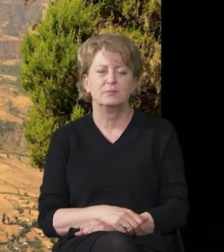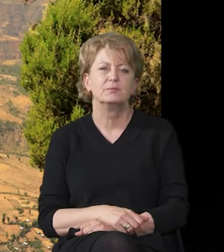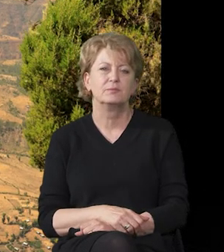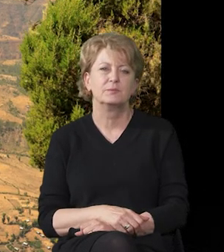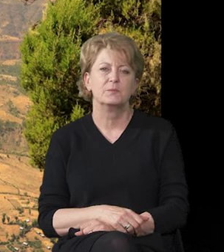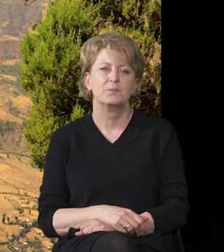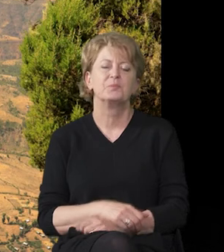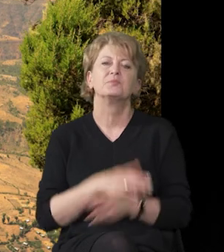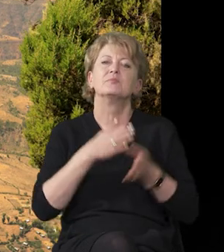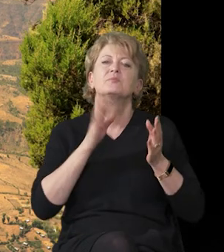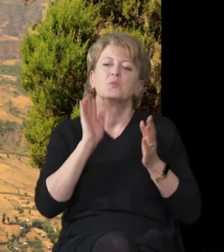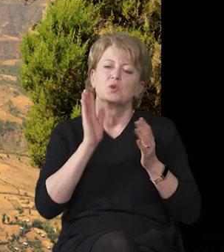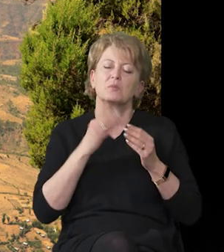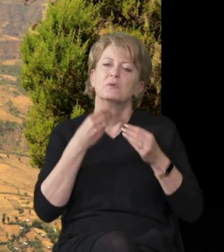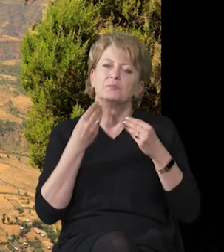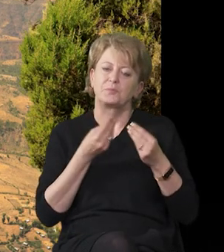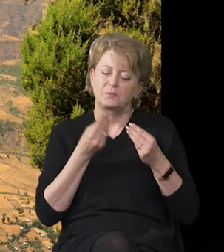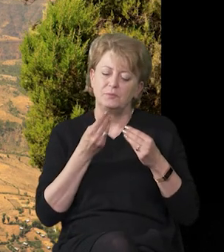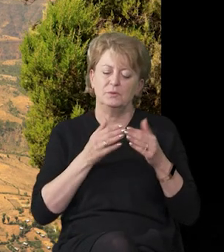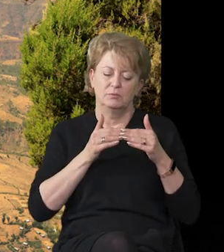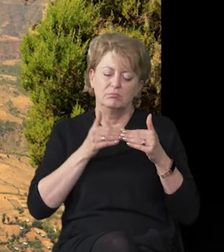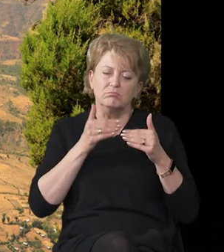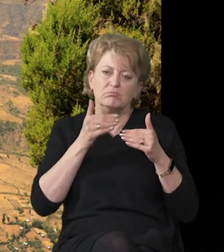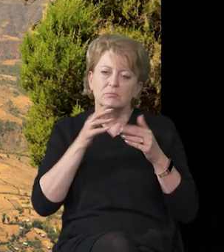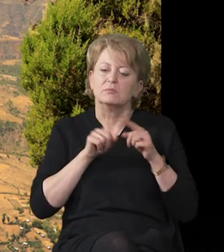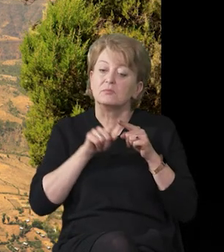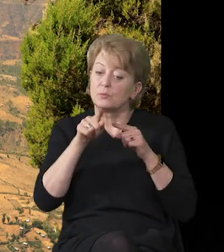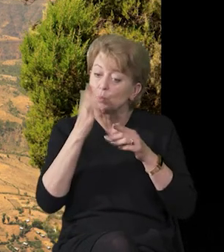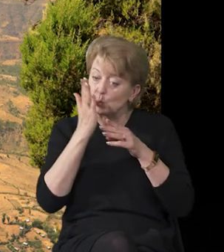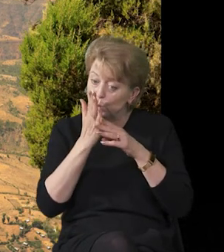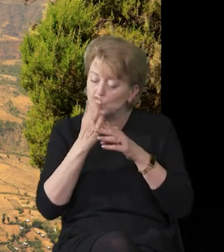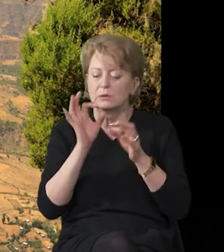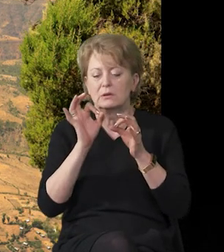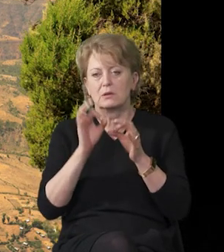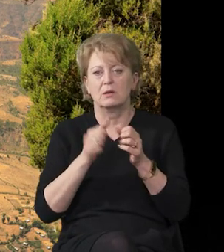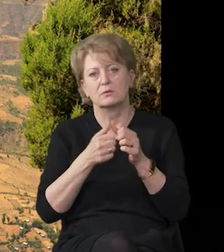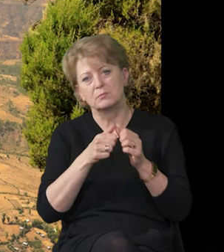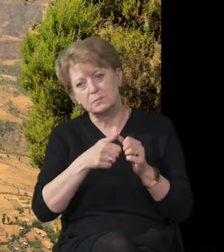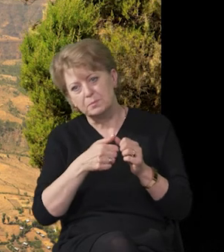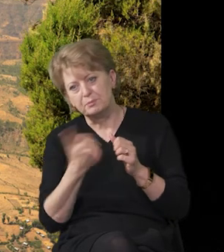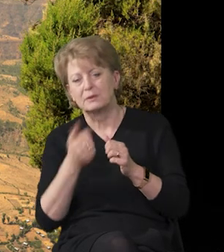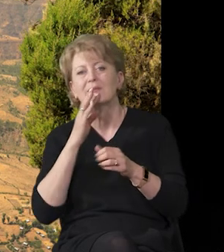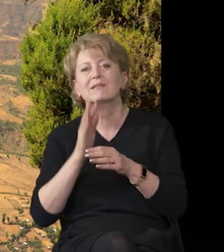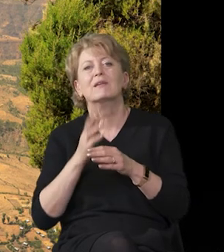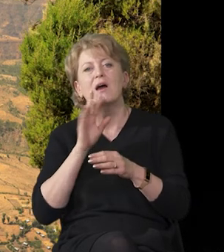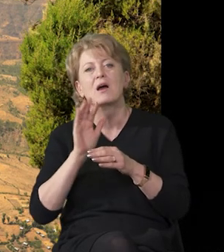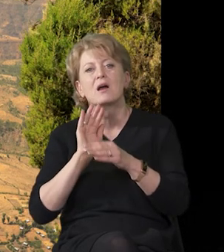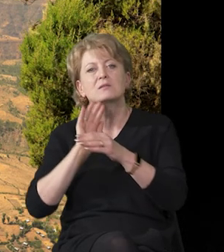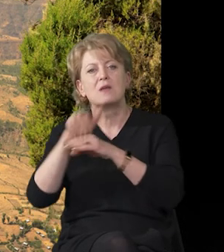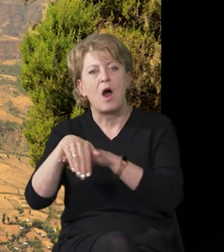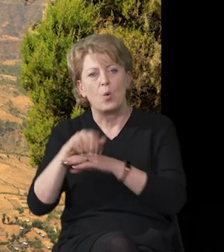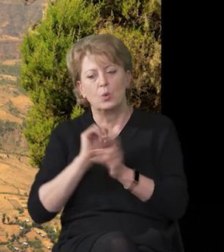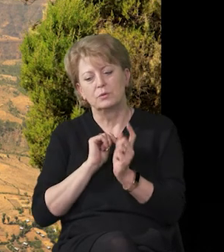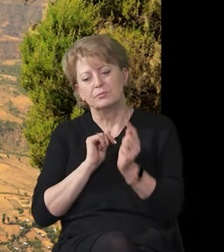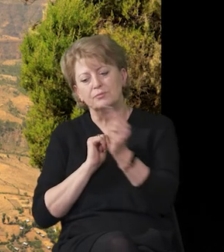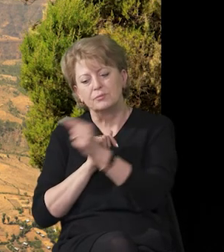Dalej jedziemy na wschód, na zachód, w kierunku najwyższych gór Etiopii, gór Semien. To w zasadzie, to